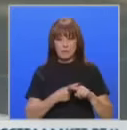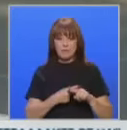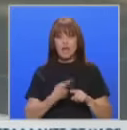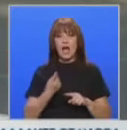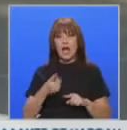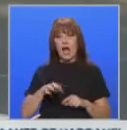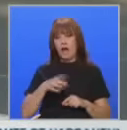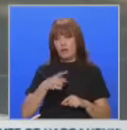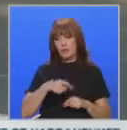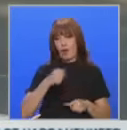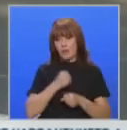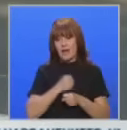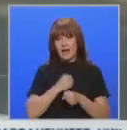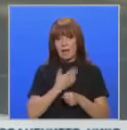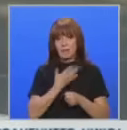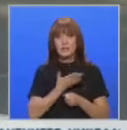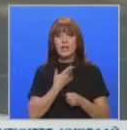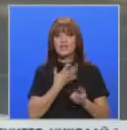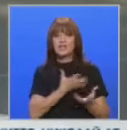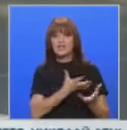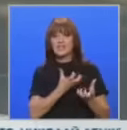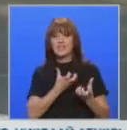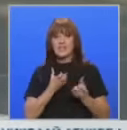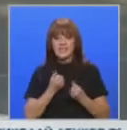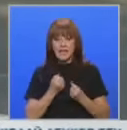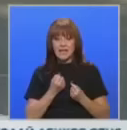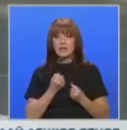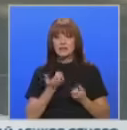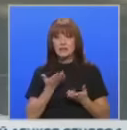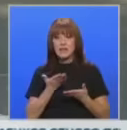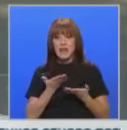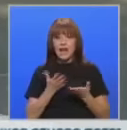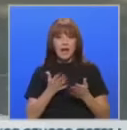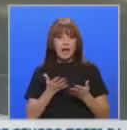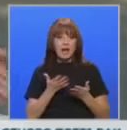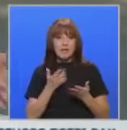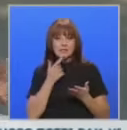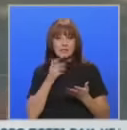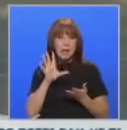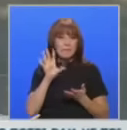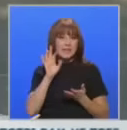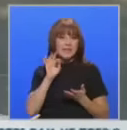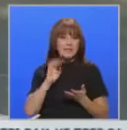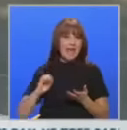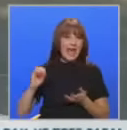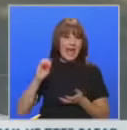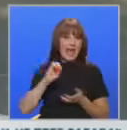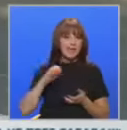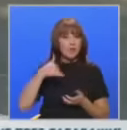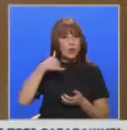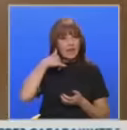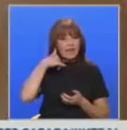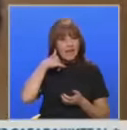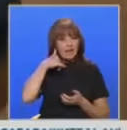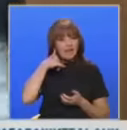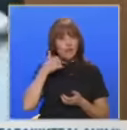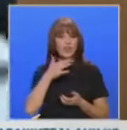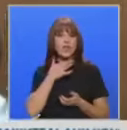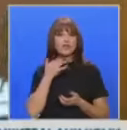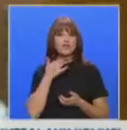си на длъжностни лица са отнели вещи на чужд гражданин. Става дума за 50 евро и мобилен телефон.